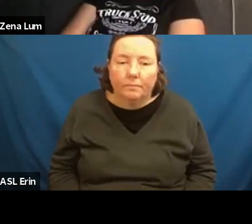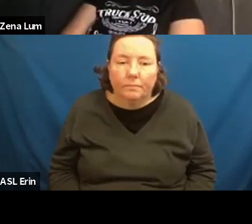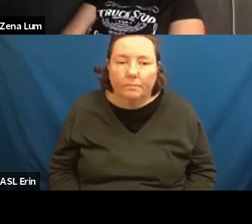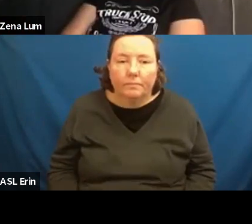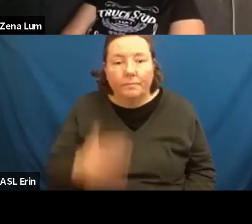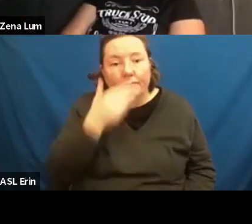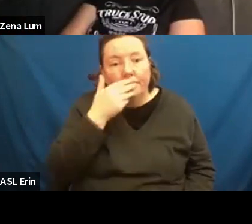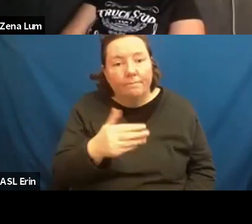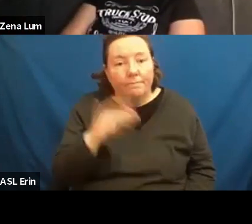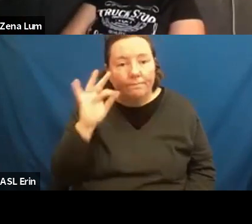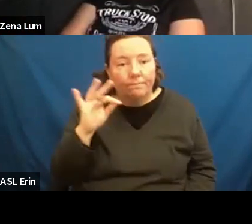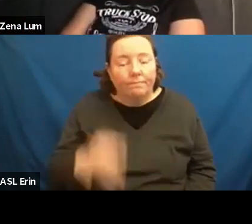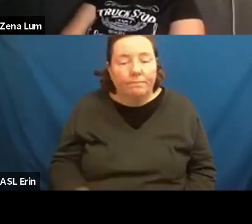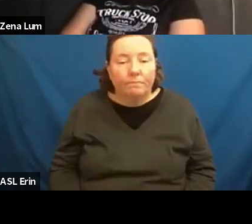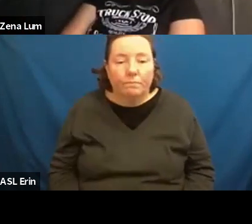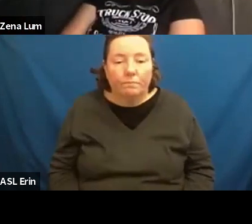Thank you. 谢谢。